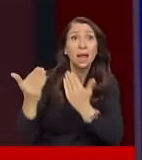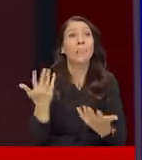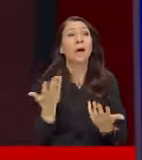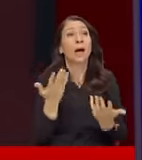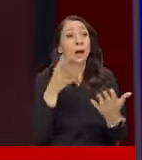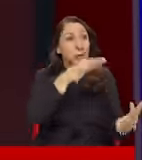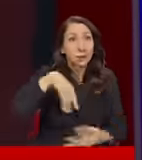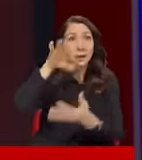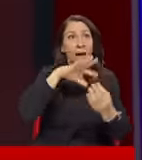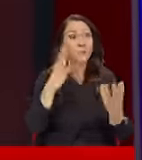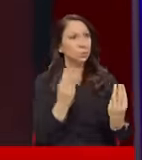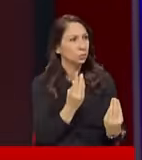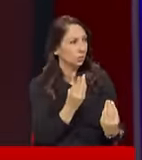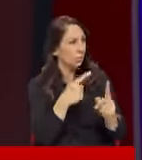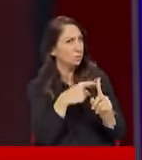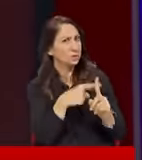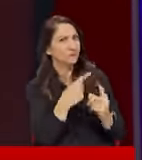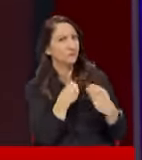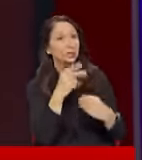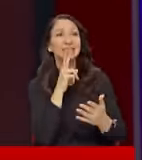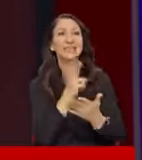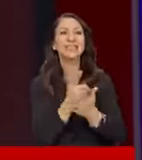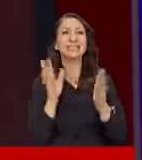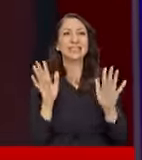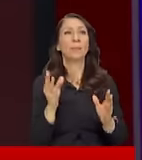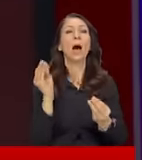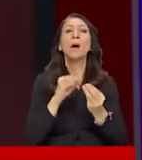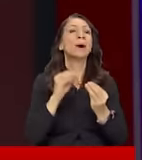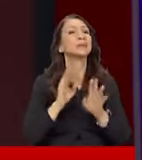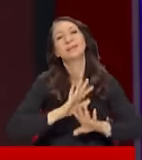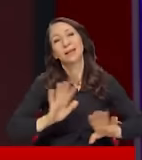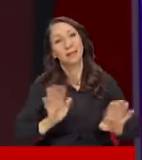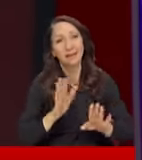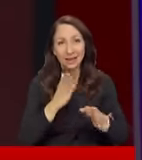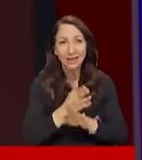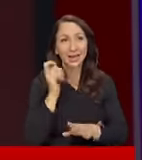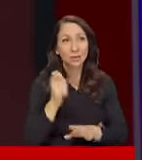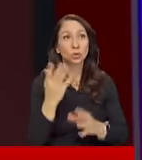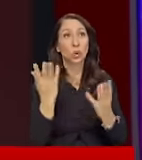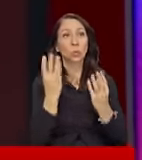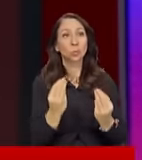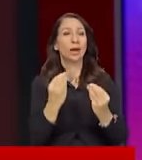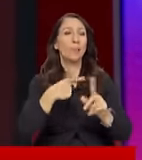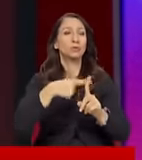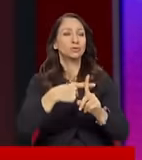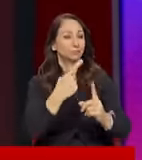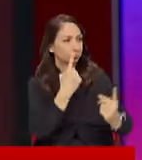yani her yerde çok güzel karşılanıyorum. Bu kesinlikle bir abartı değil, gerçekten her yerde çok güzel